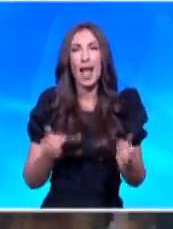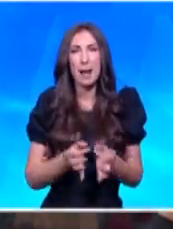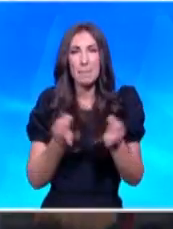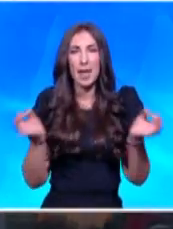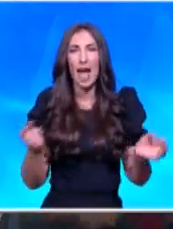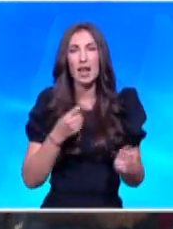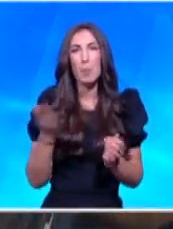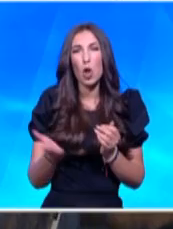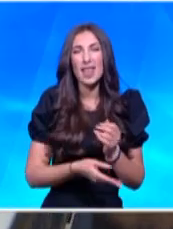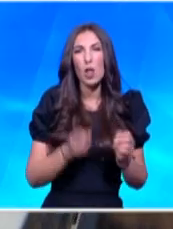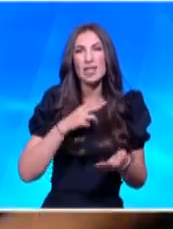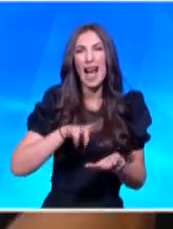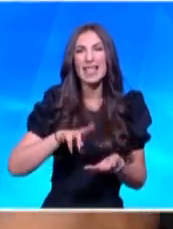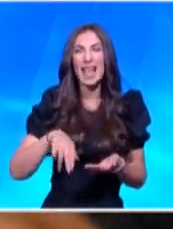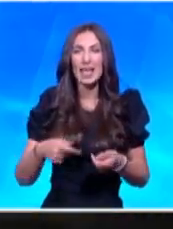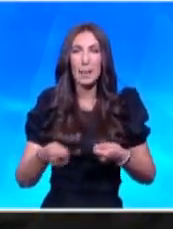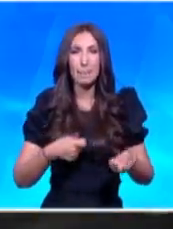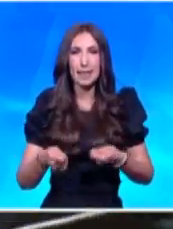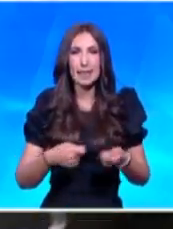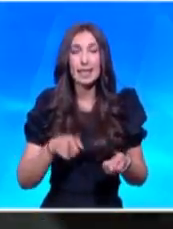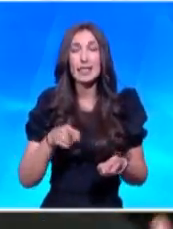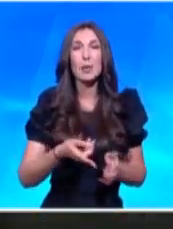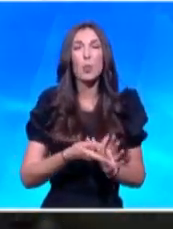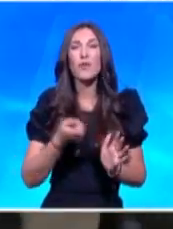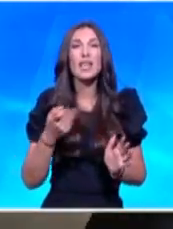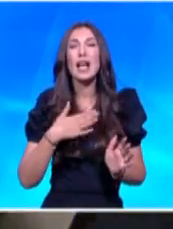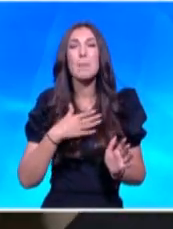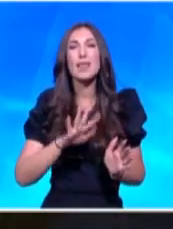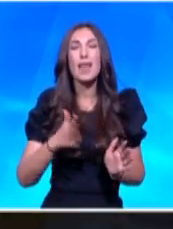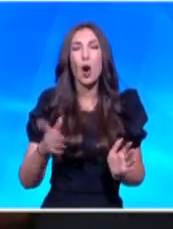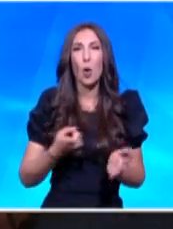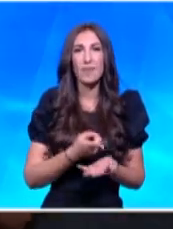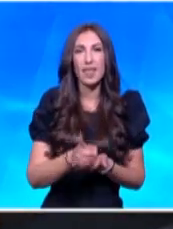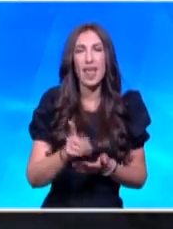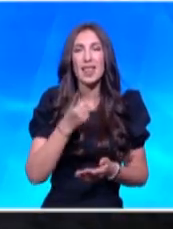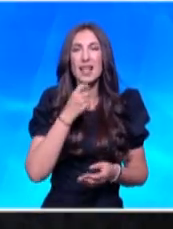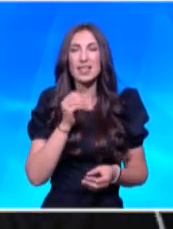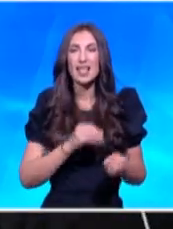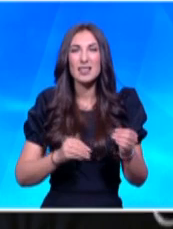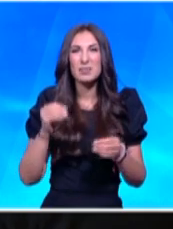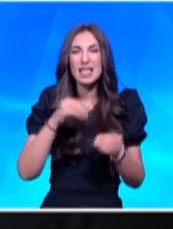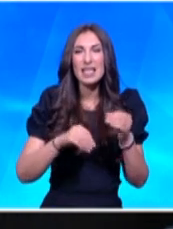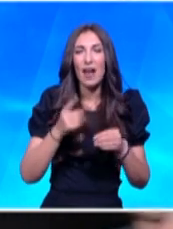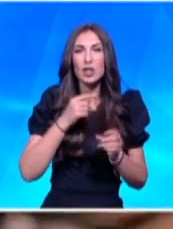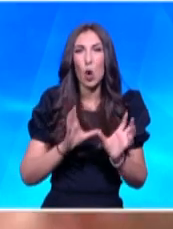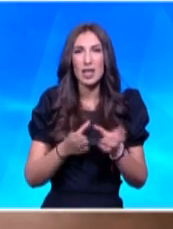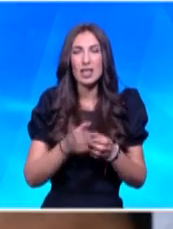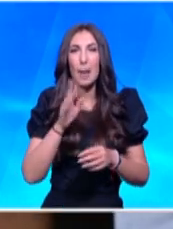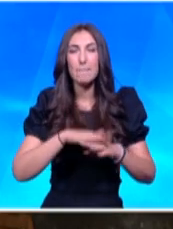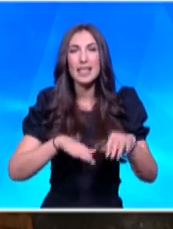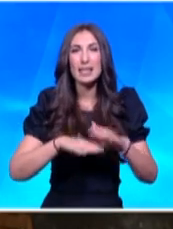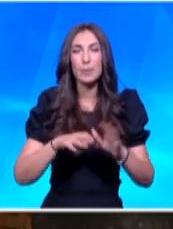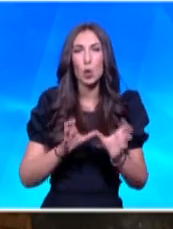делото, свързано с хазартния му бизнес. По него са му повдигнати няколко обвинения – за създаване и ръководене на организирана престъпна